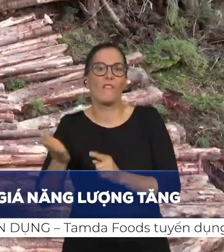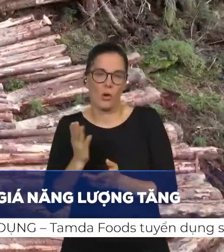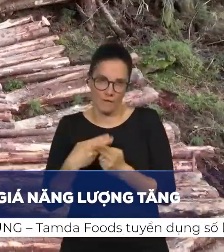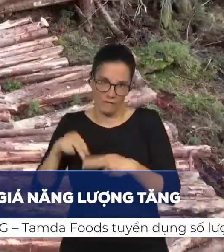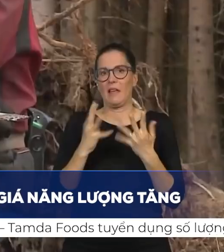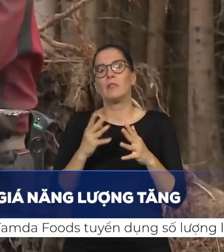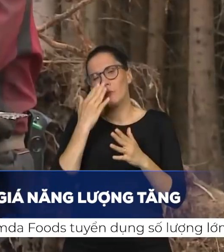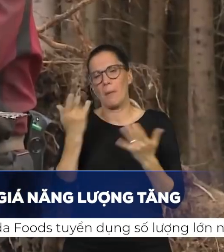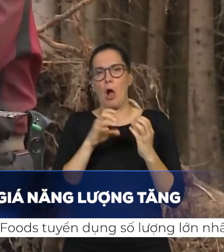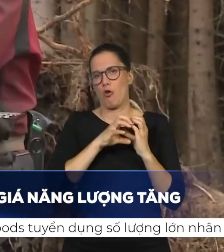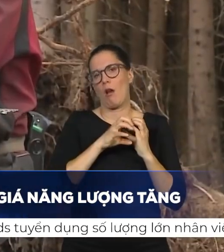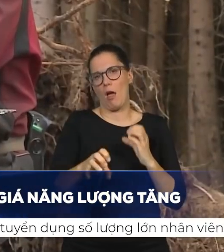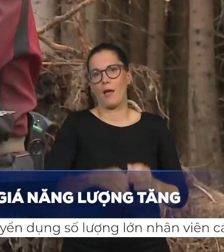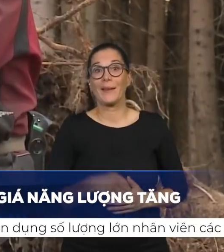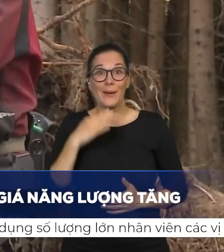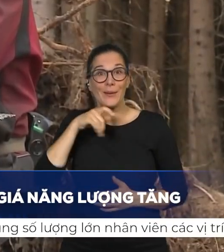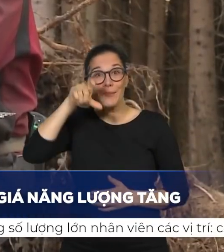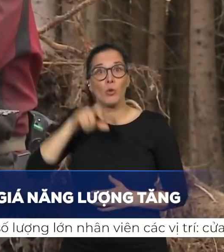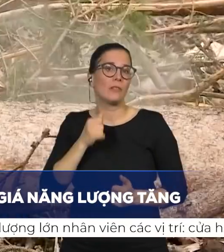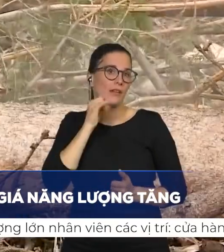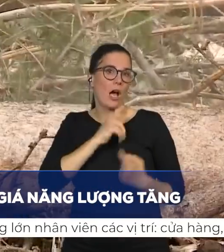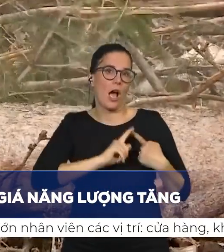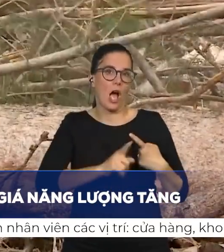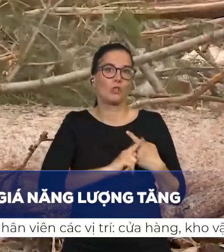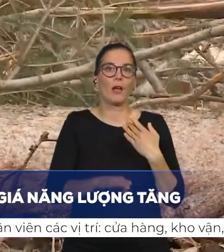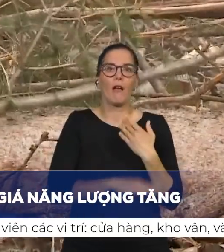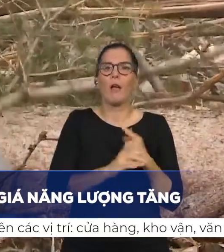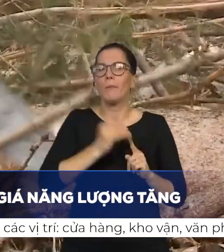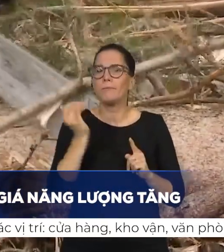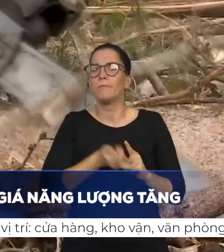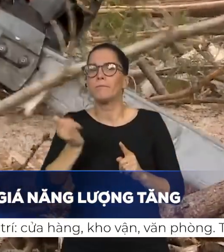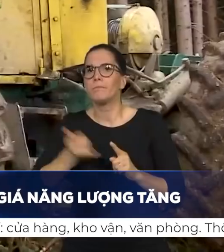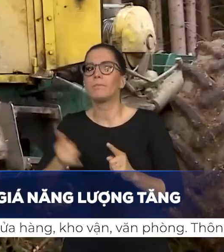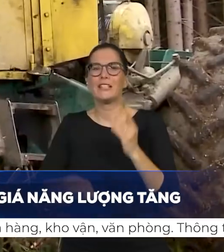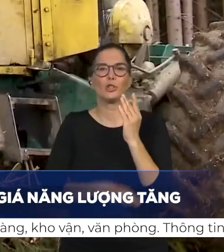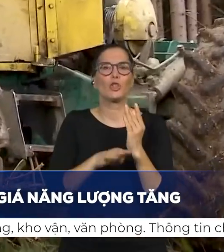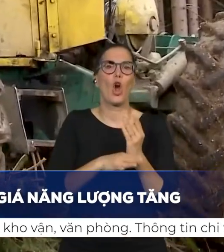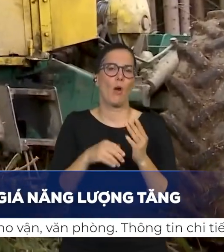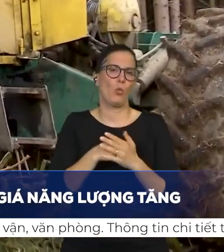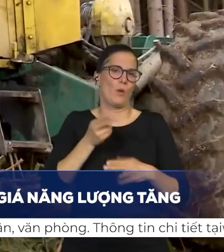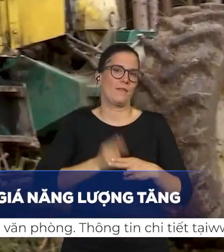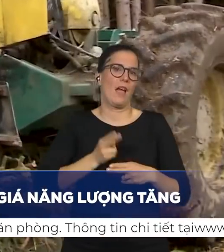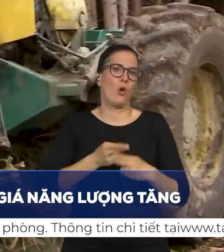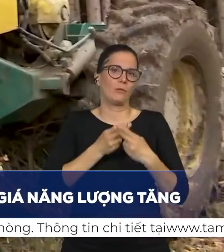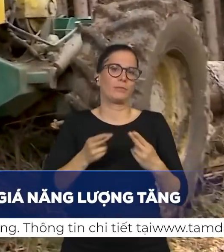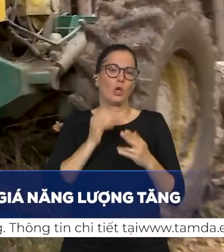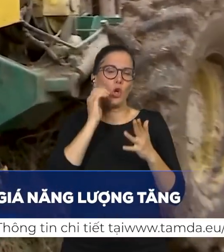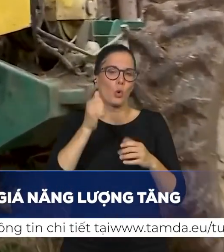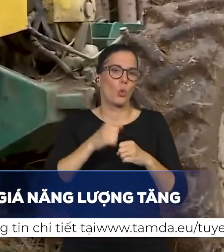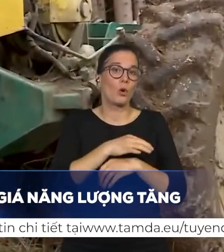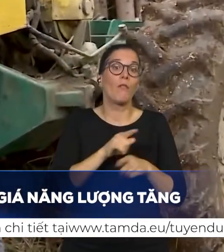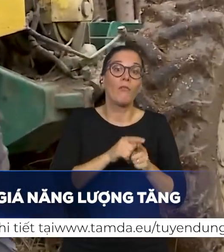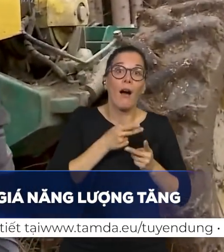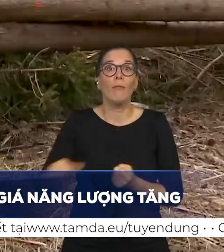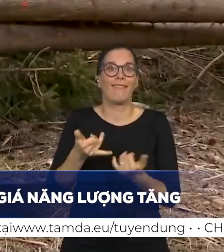thêm trong khi gỗ vẫn đang rẻ chất nhu cầu về gỗ đốt tăng các vụ trộm gỗ cũng tăng lên ngày càng nhiều cho phát ngôn viên cảnh sát Họ đã ghi nhận